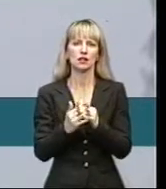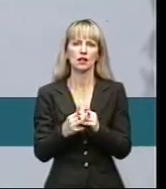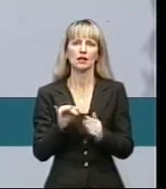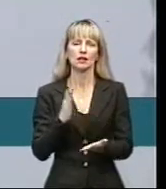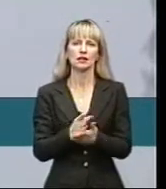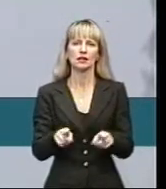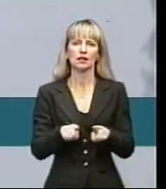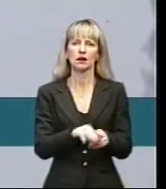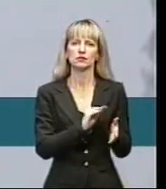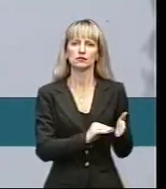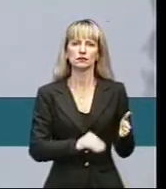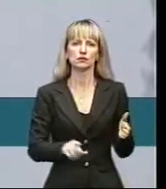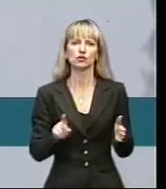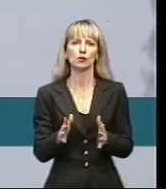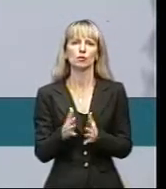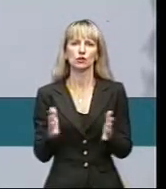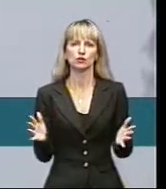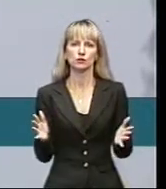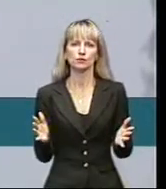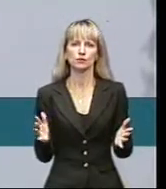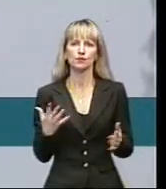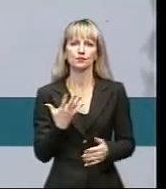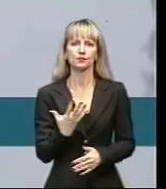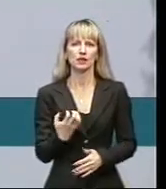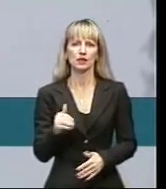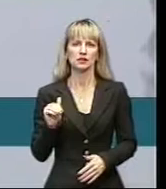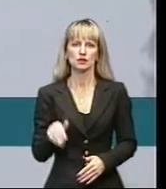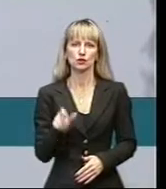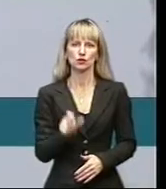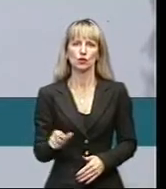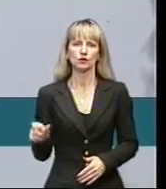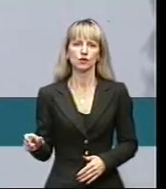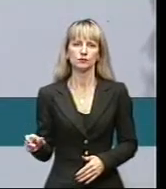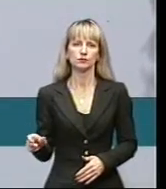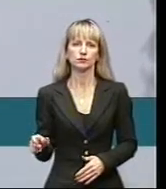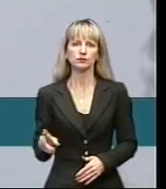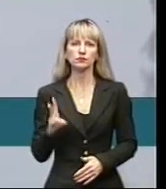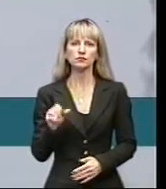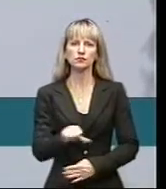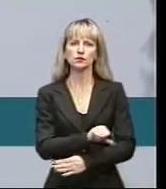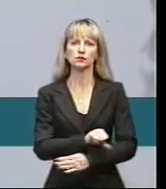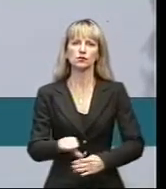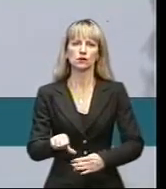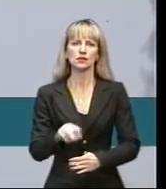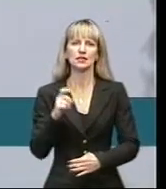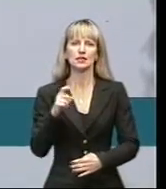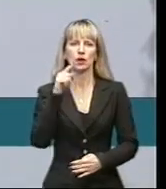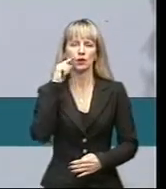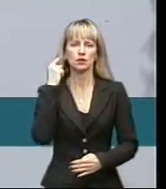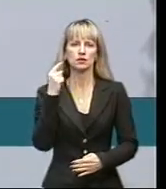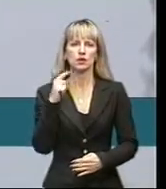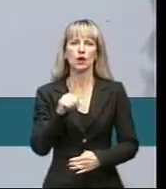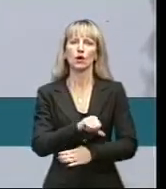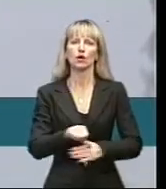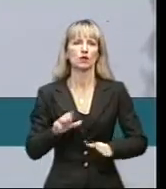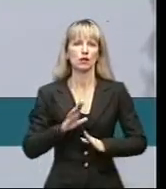така статистика, що більше 500 тисяч чоловік на кордоні з Росією, власне, кордону не